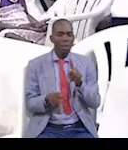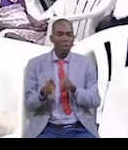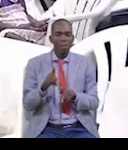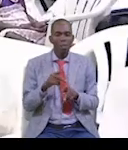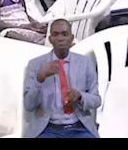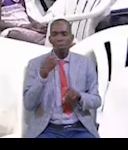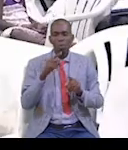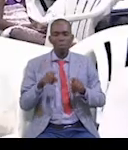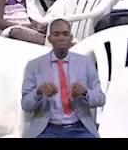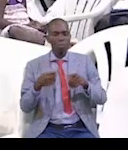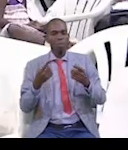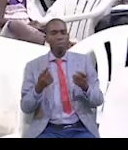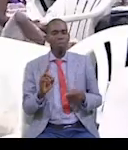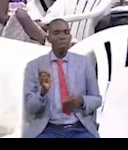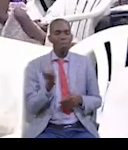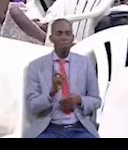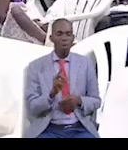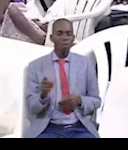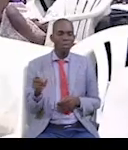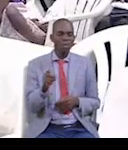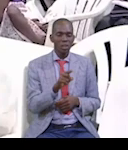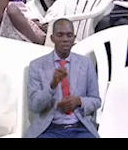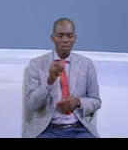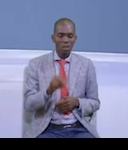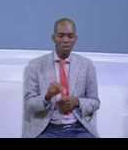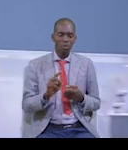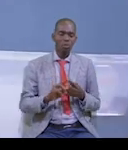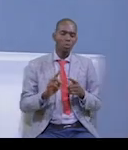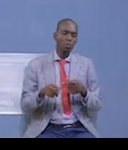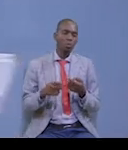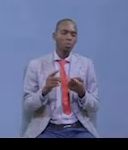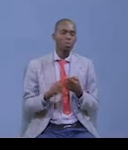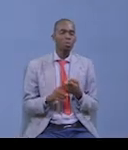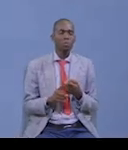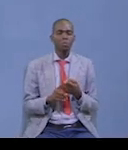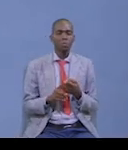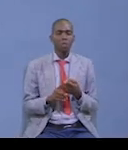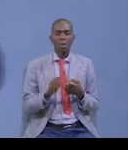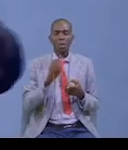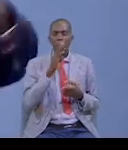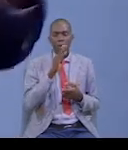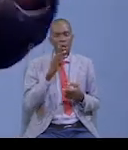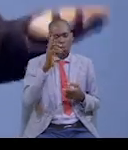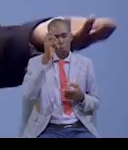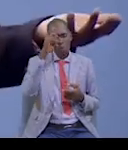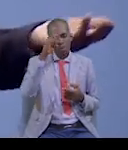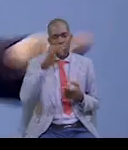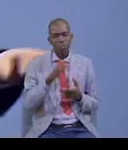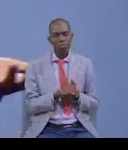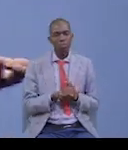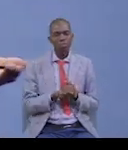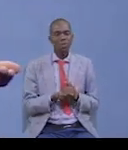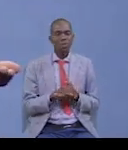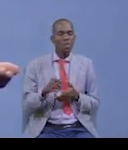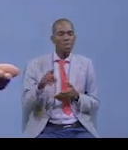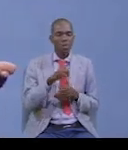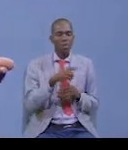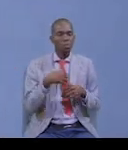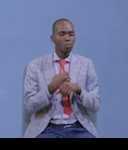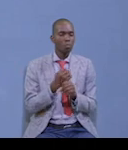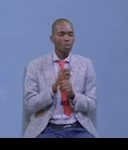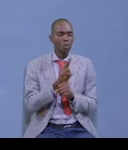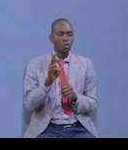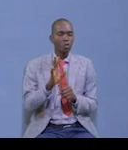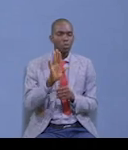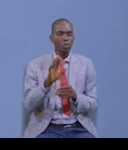they needed. మీరు ఎక్కడికి వెళ్తారో వారికి మీరు అవసరం. The wise. మీ మాటలు అవసరం. They make use of their gifts. మీ